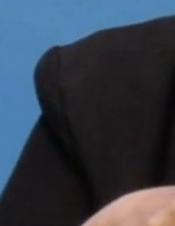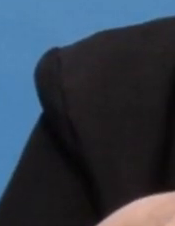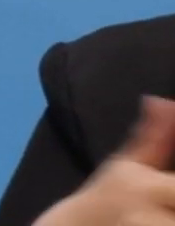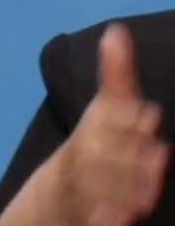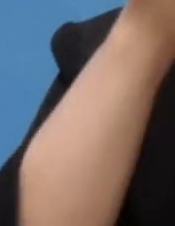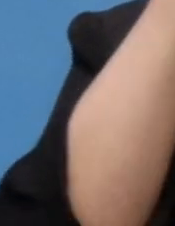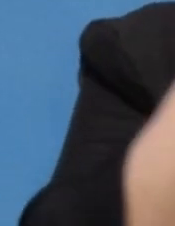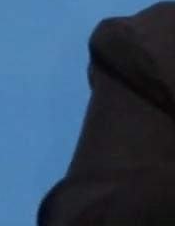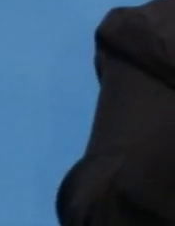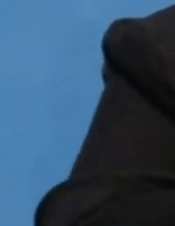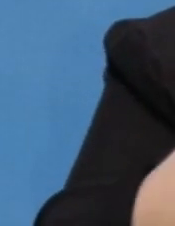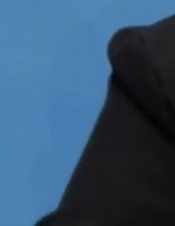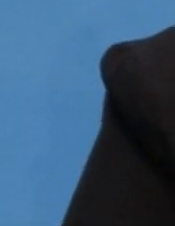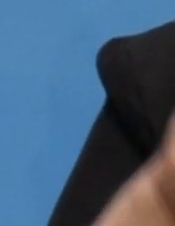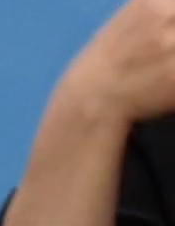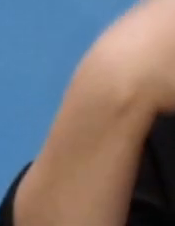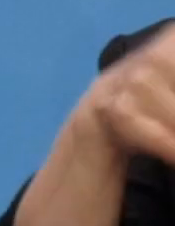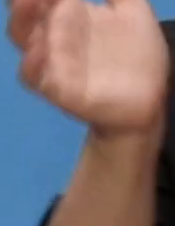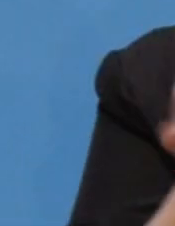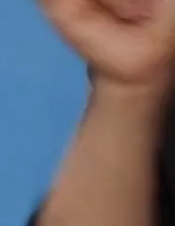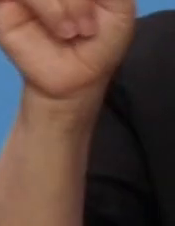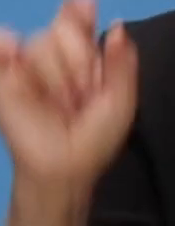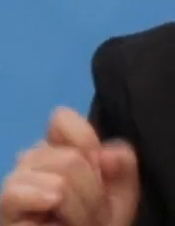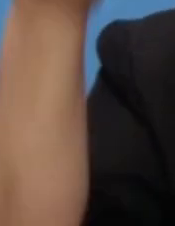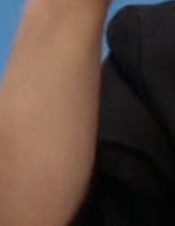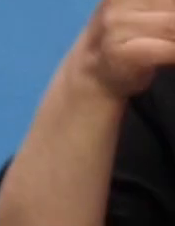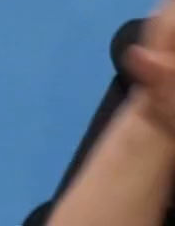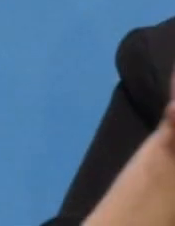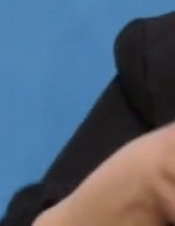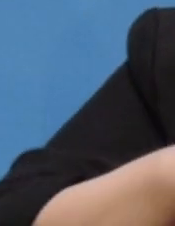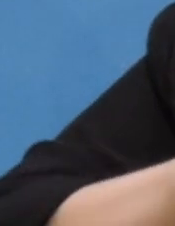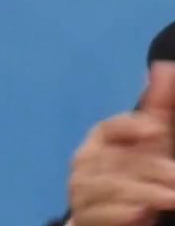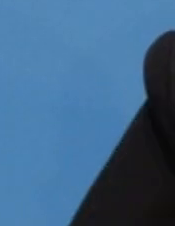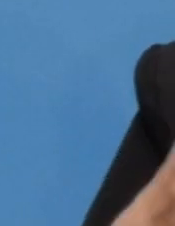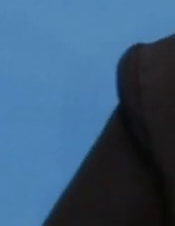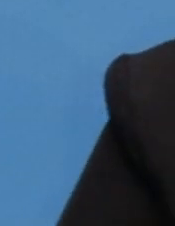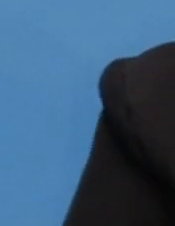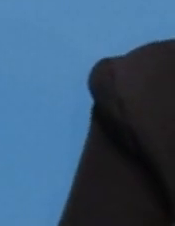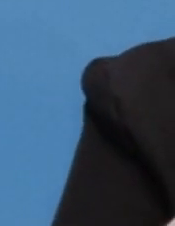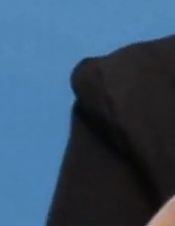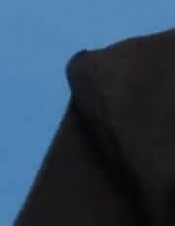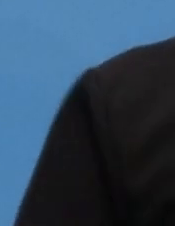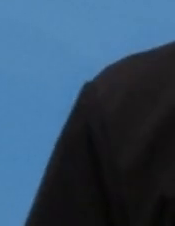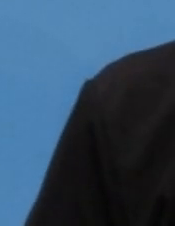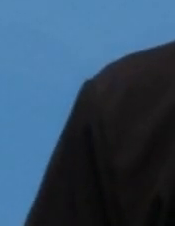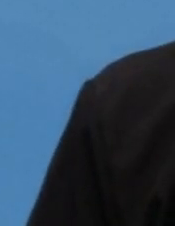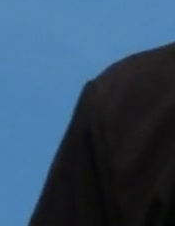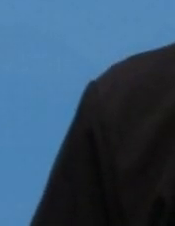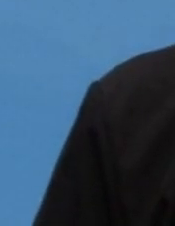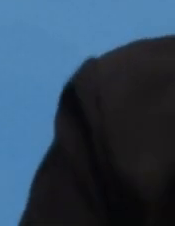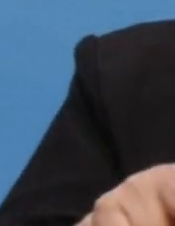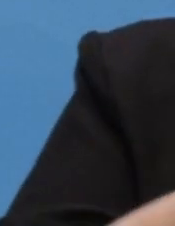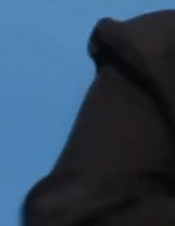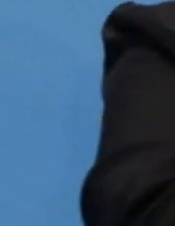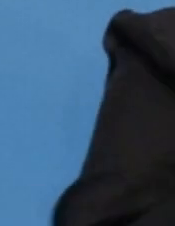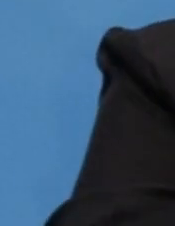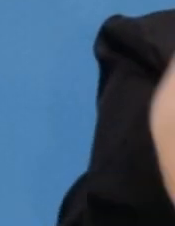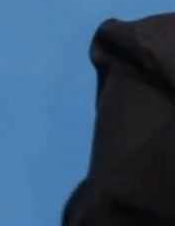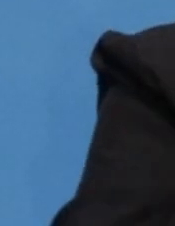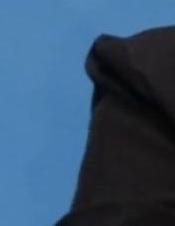때문에 불안이 커진다는 불만을 표출하고 있습니다. 상황이 악화되고